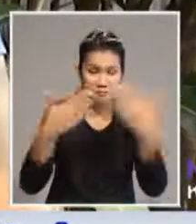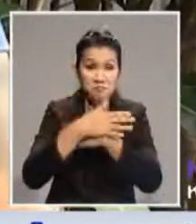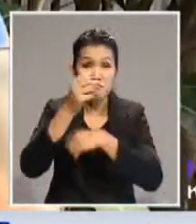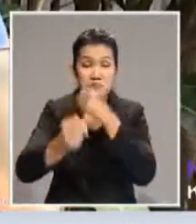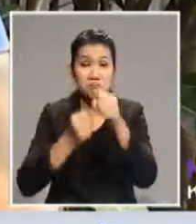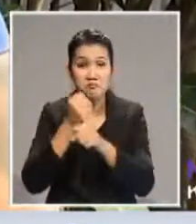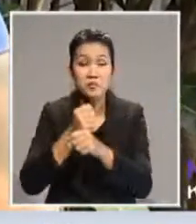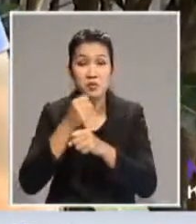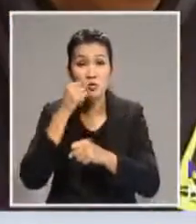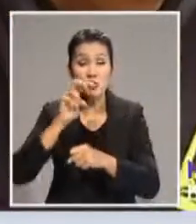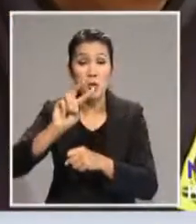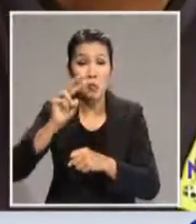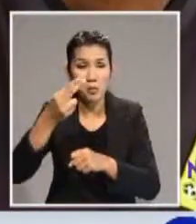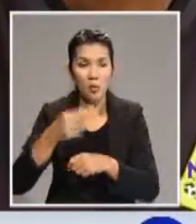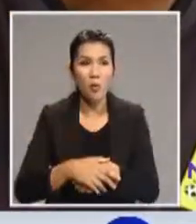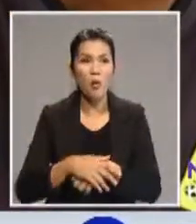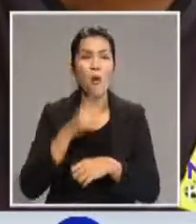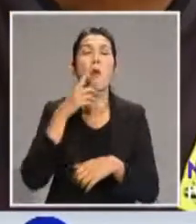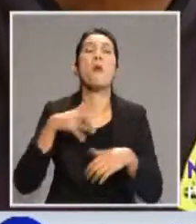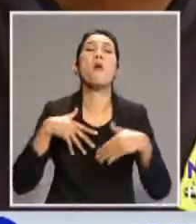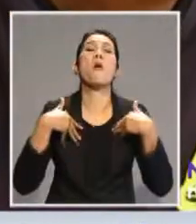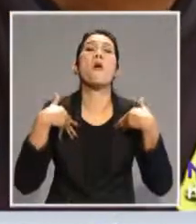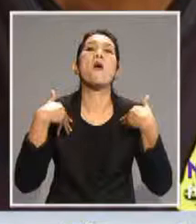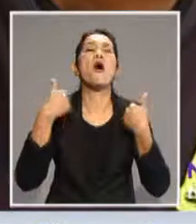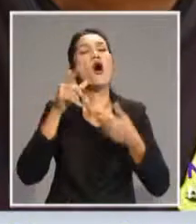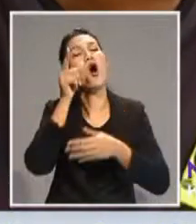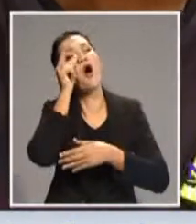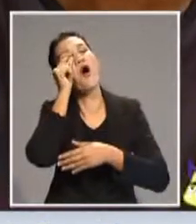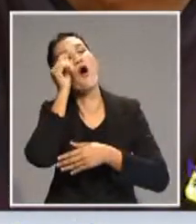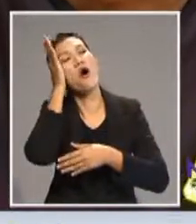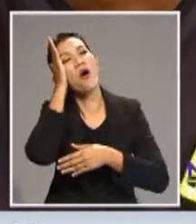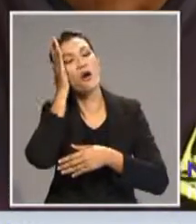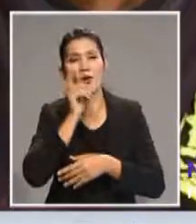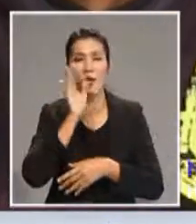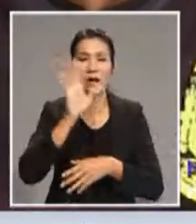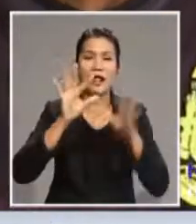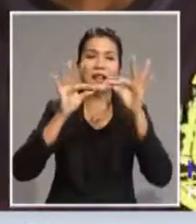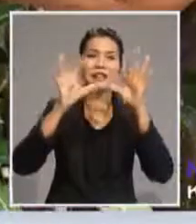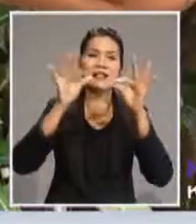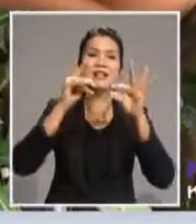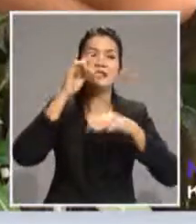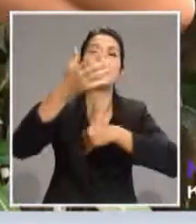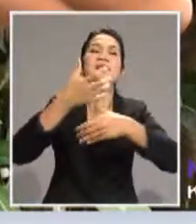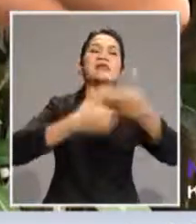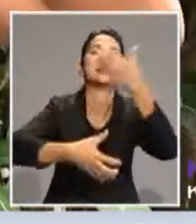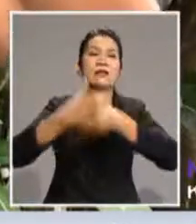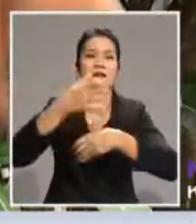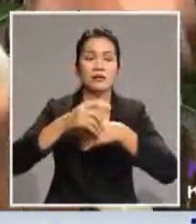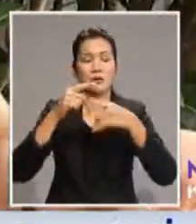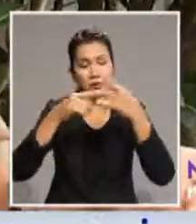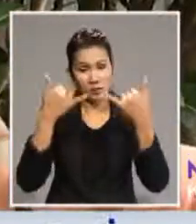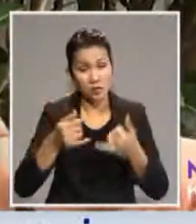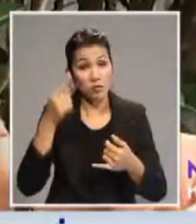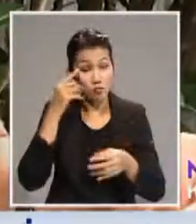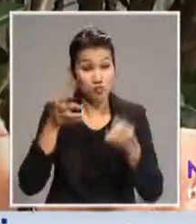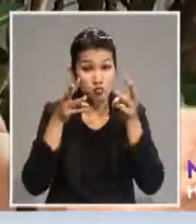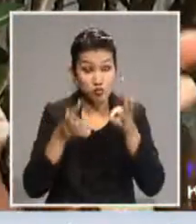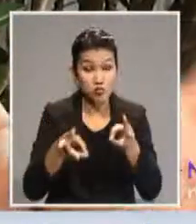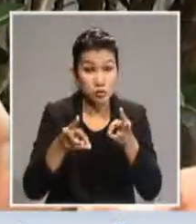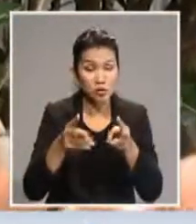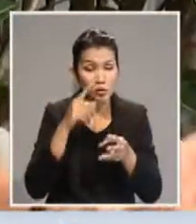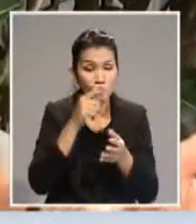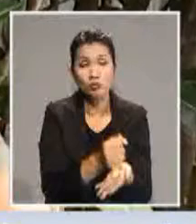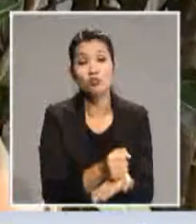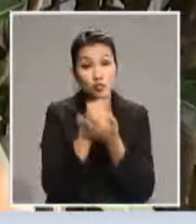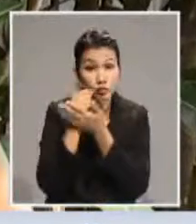ผม โอ้พี่ไหมก็มีเวลานอน จะนอนทำไมล่ะ เป็นปีนต้นถนนเล่นเล่นนะนี่แสดงว่ามาตรการที่ออกมาเนี่ยเป็นมาตร